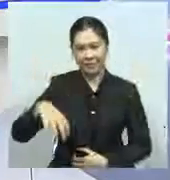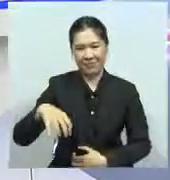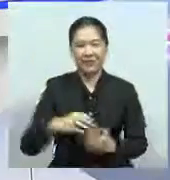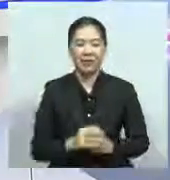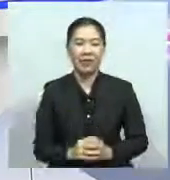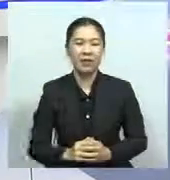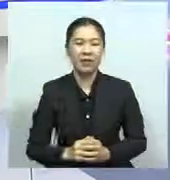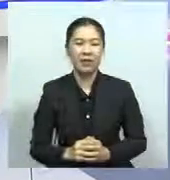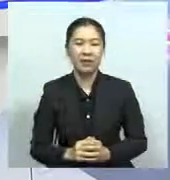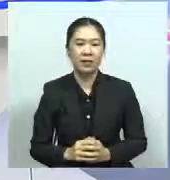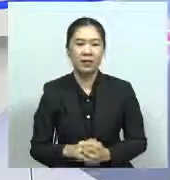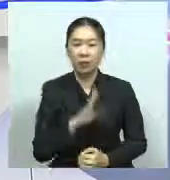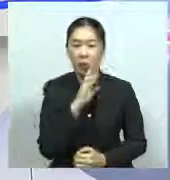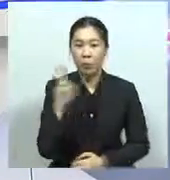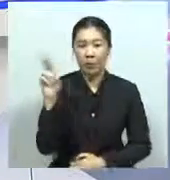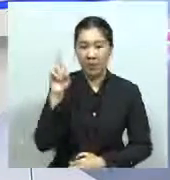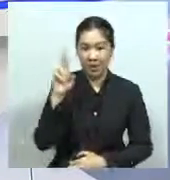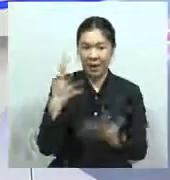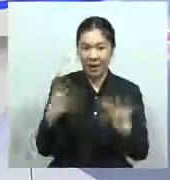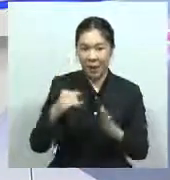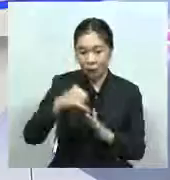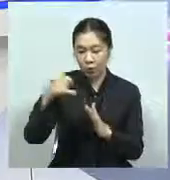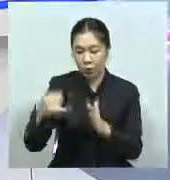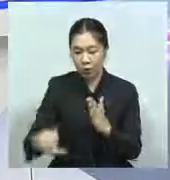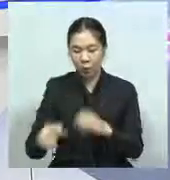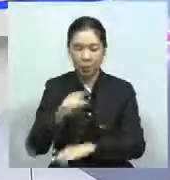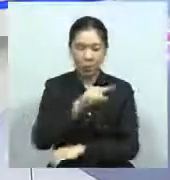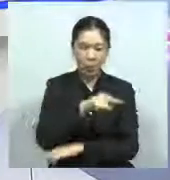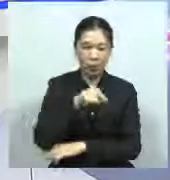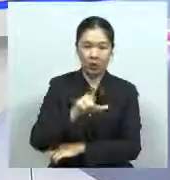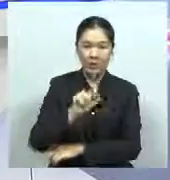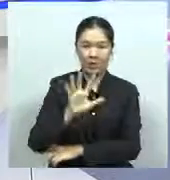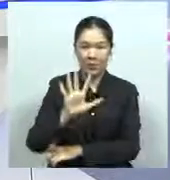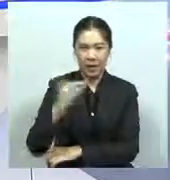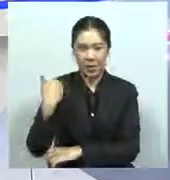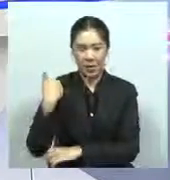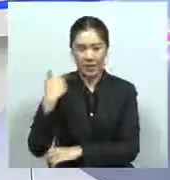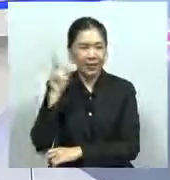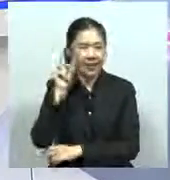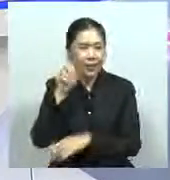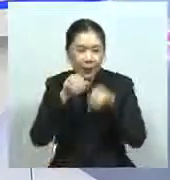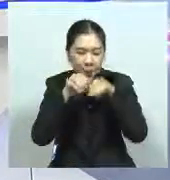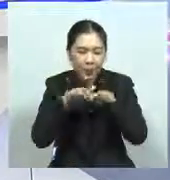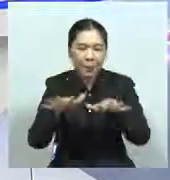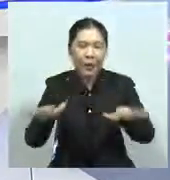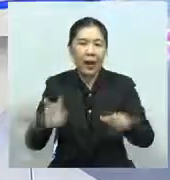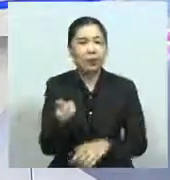าบอกสักครู่หลังจากจบข่าวเที่ยงของเรานะครับ13:25 นก็จะมีการถ่ายทอดสดภ